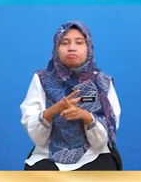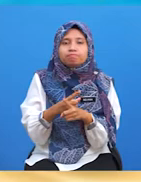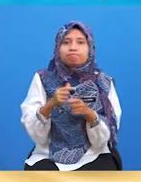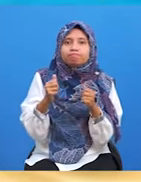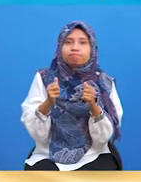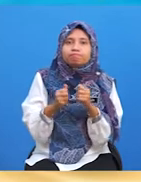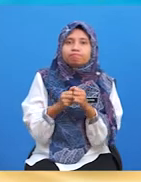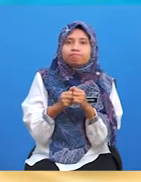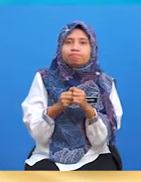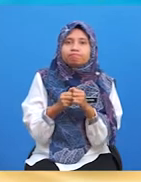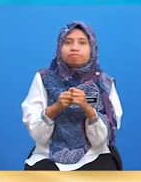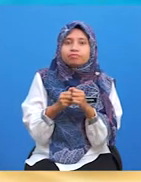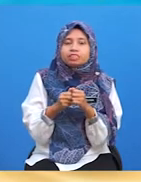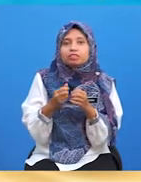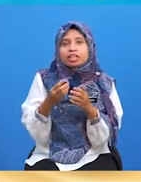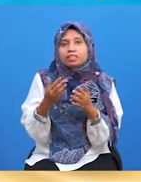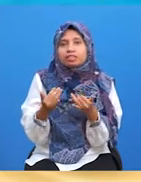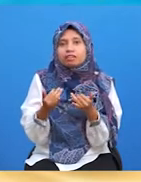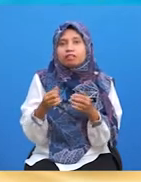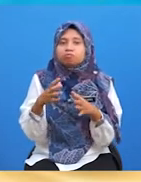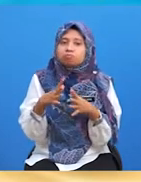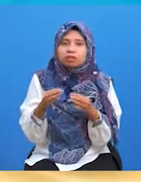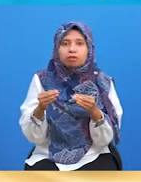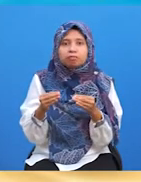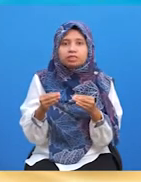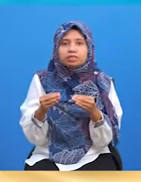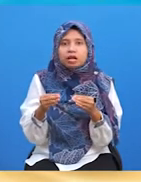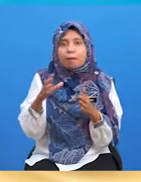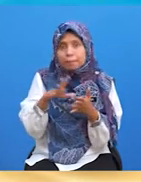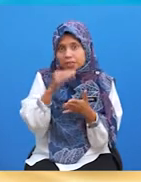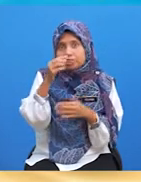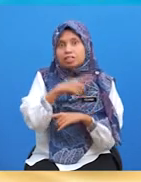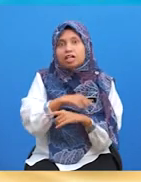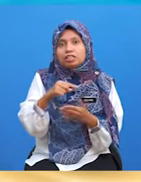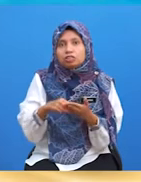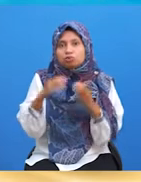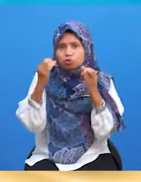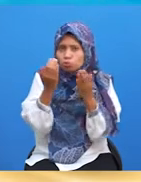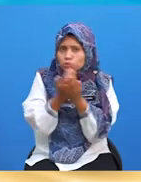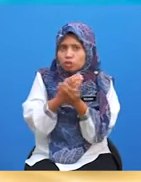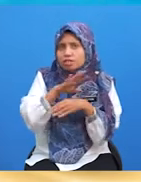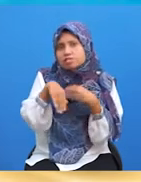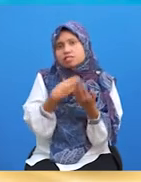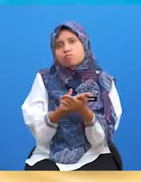tadi, tamatlah kelas kita pada hari ini. Cikgu doakan semua murid